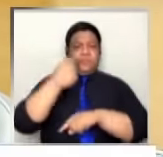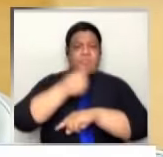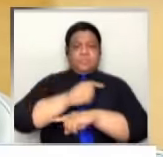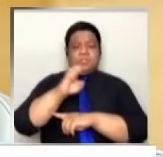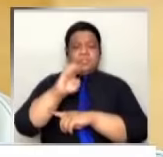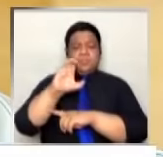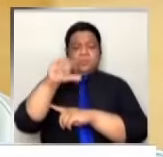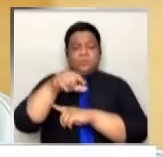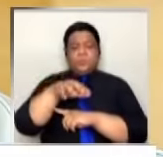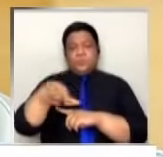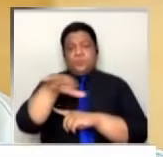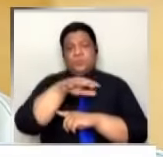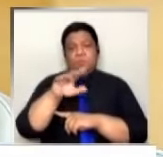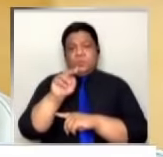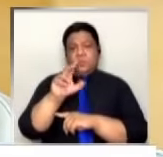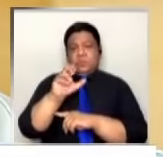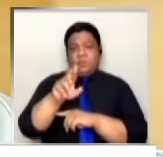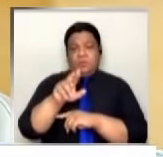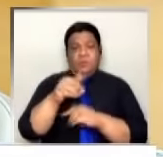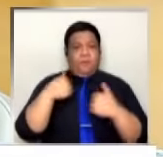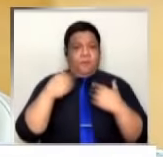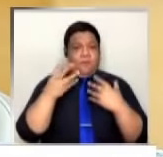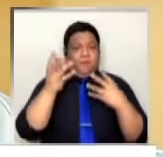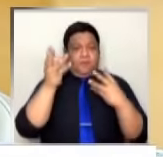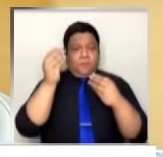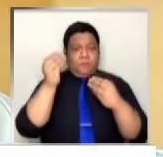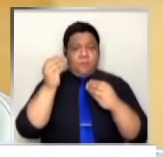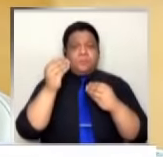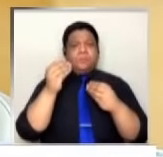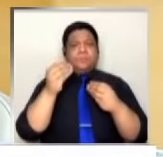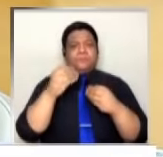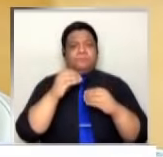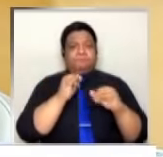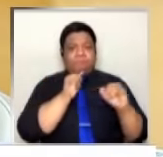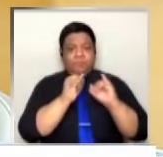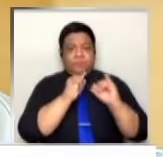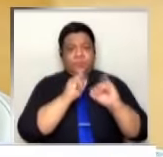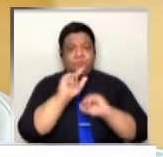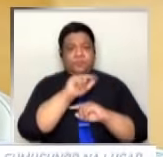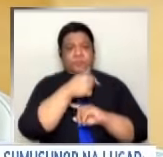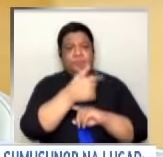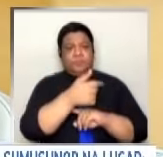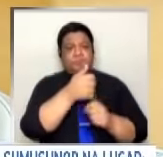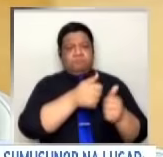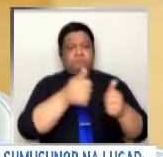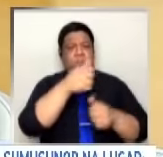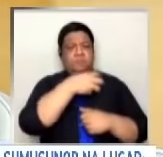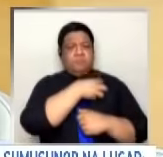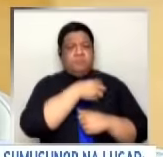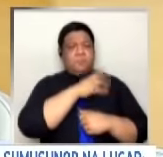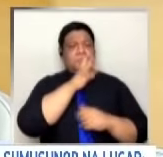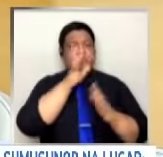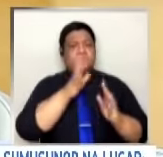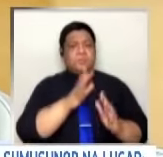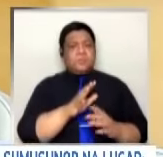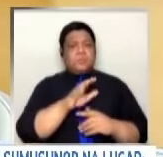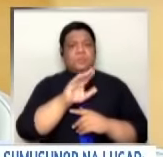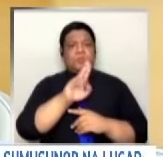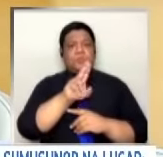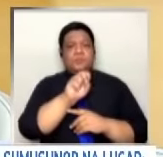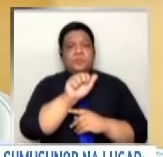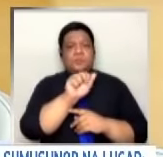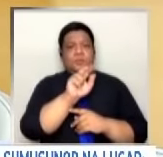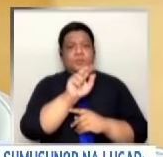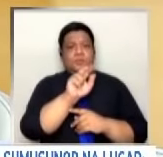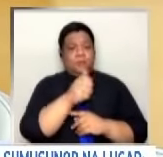Bubble. At para bigyan tayo ng update, makapanayam natin si PNP Spokesperson, Police Brigadier General Ildebrandi Usana. Good morning po,